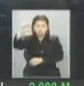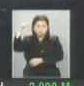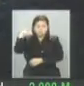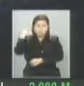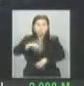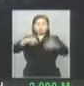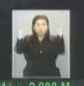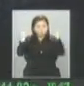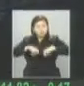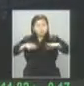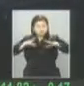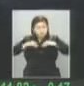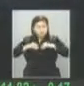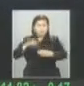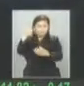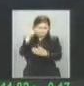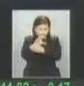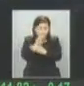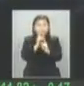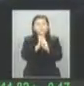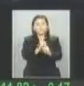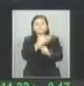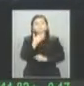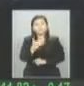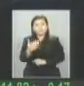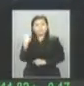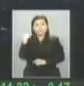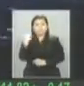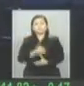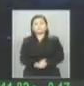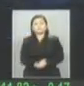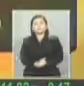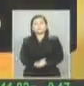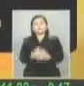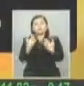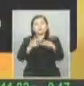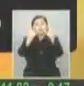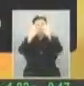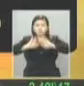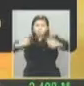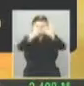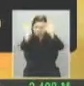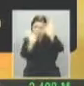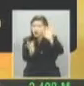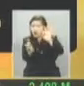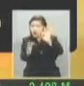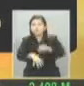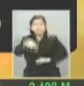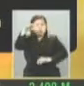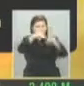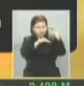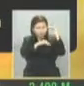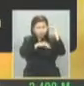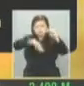ติเห็นชอบพิจารณาบังคับใช้ต่อไปสำหรับสาระสำคัญประกอบไปด้วยกำหนดประเภทสถานบันเทิง